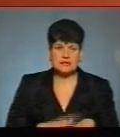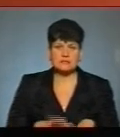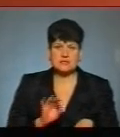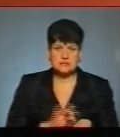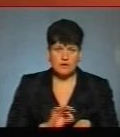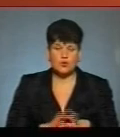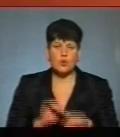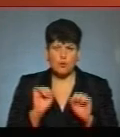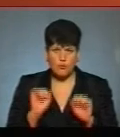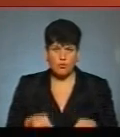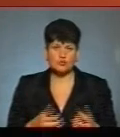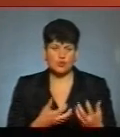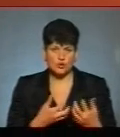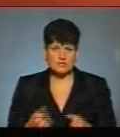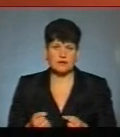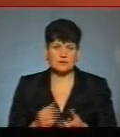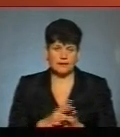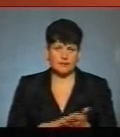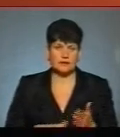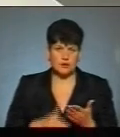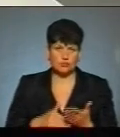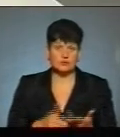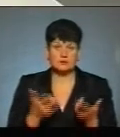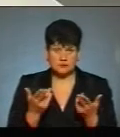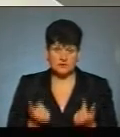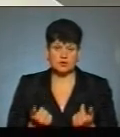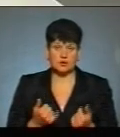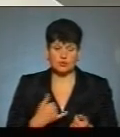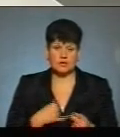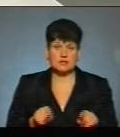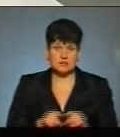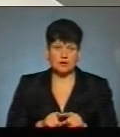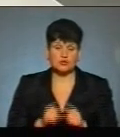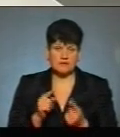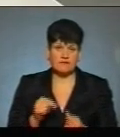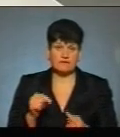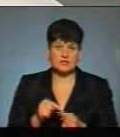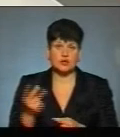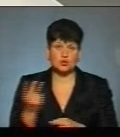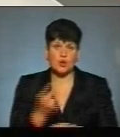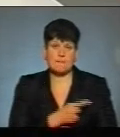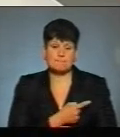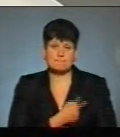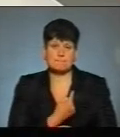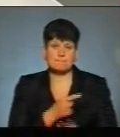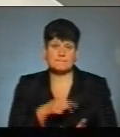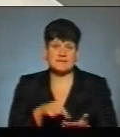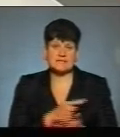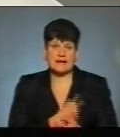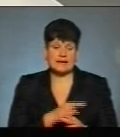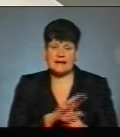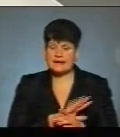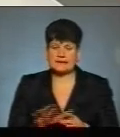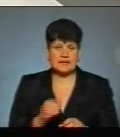захворюваннями зможуть отримувати надалі допомогу? Звичайно, також у нас визначена друга міська лікарня, яка не задіяна